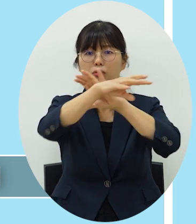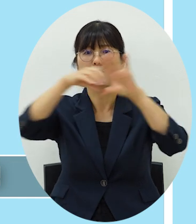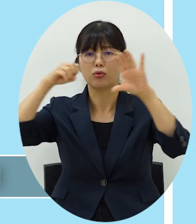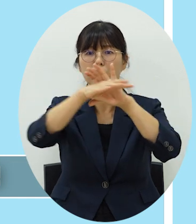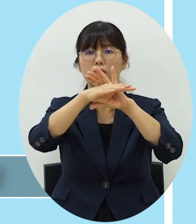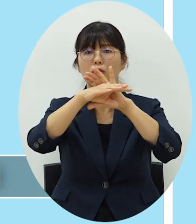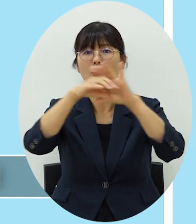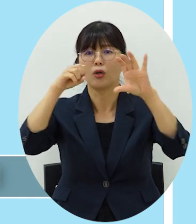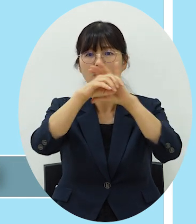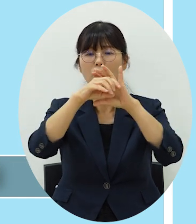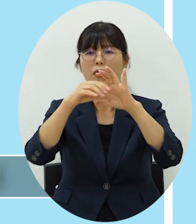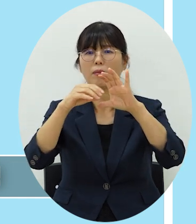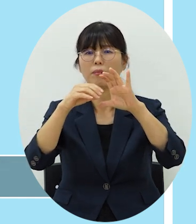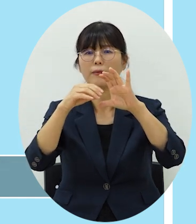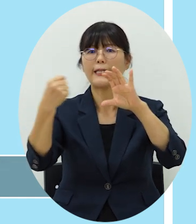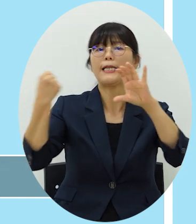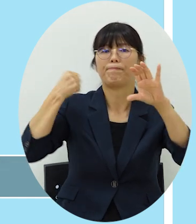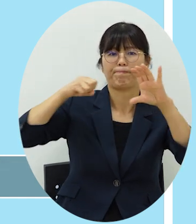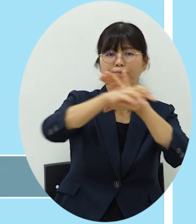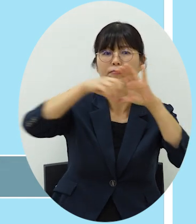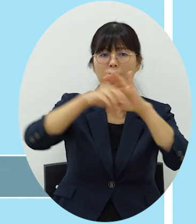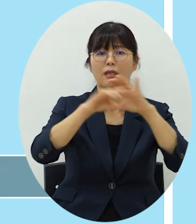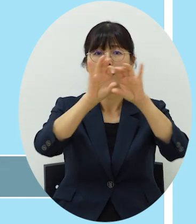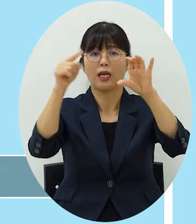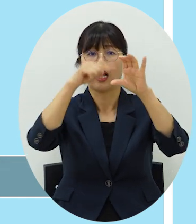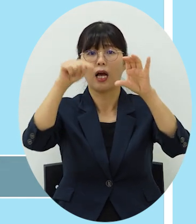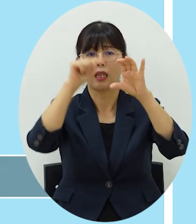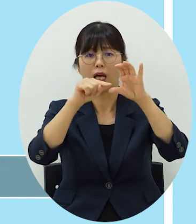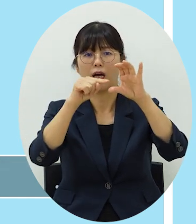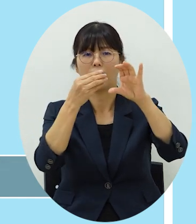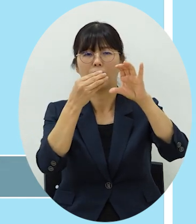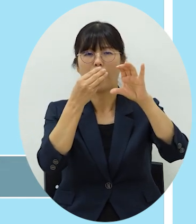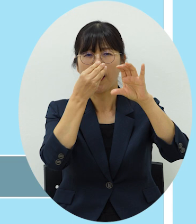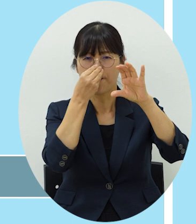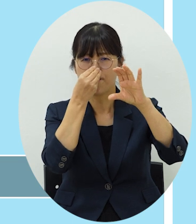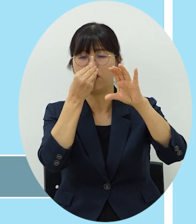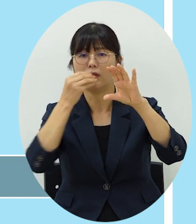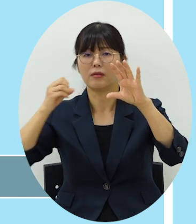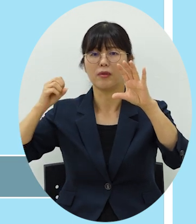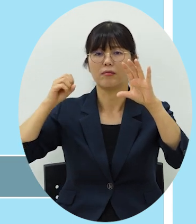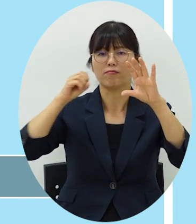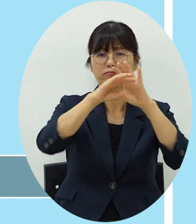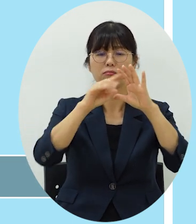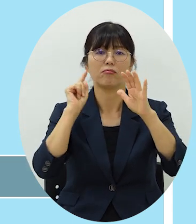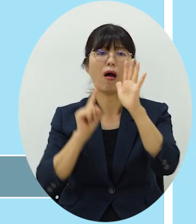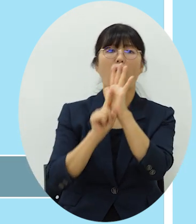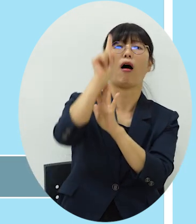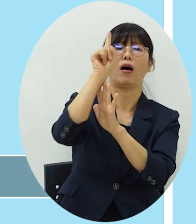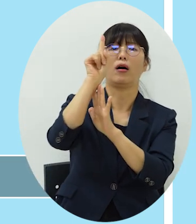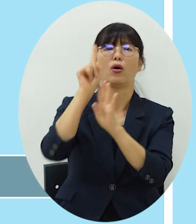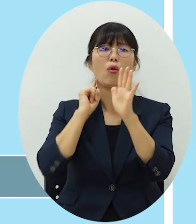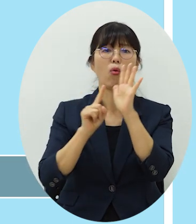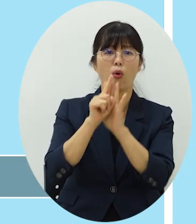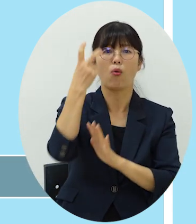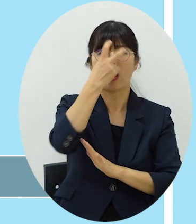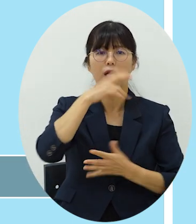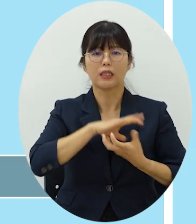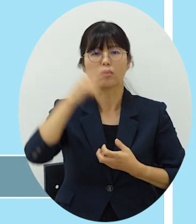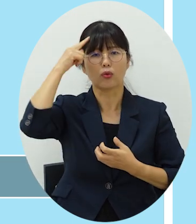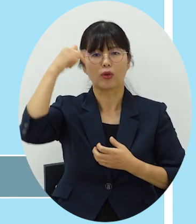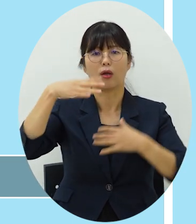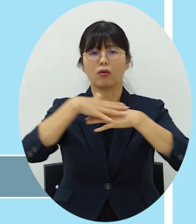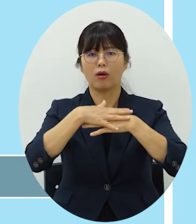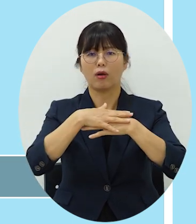분출되면서 혈관벽에 미치는 힘, 즉 혈관 내 압력을 수치로 나타낸 것을 혈압이라 하며 혈압 관리는